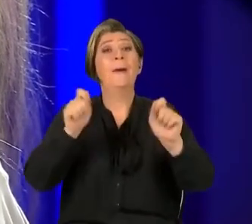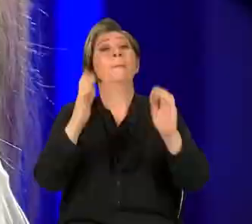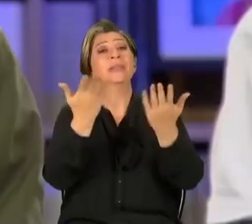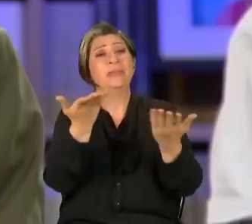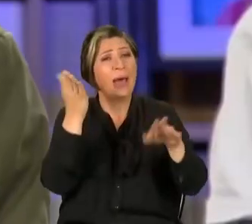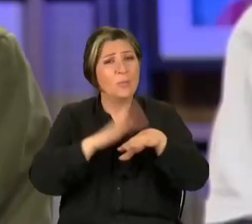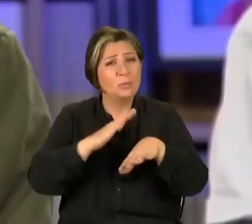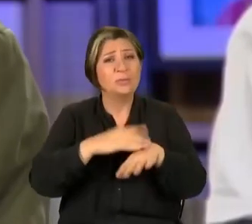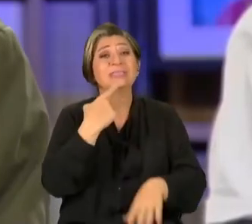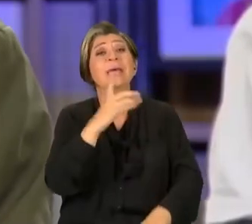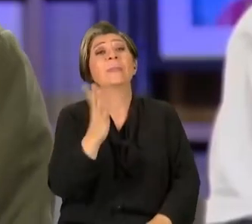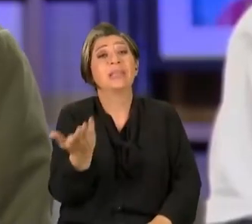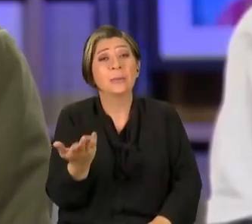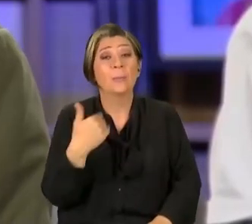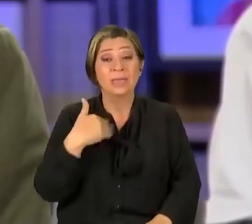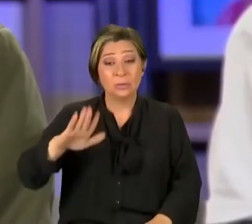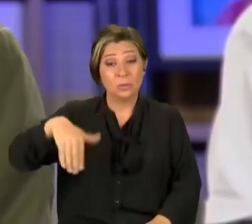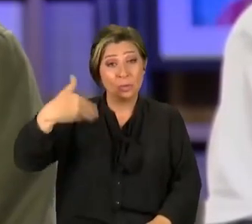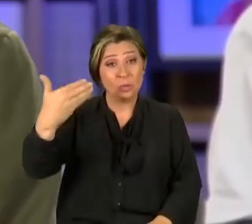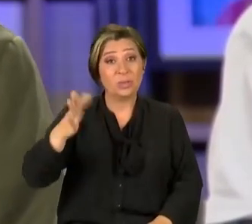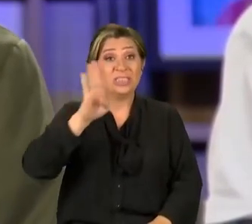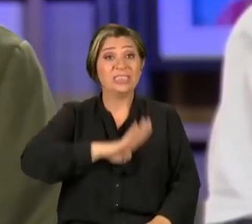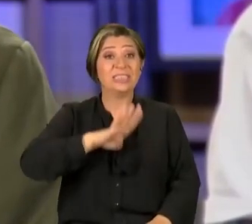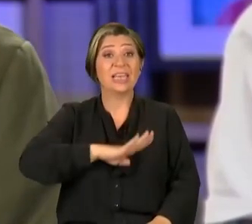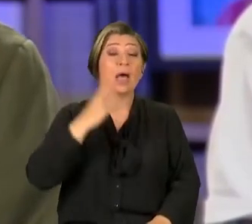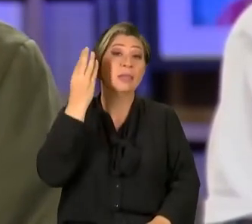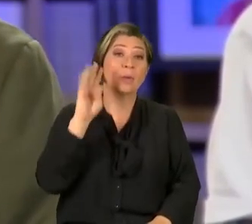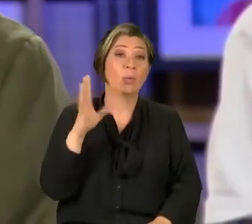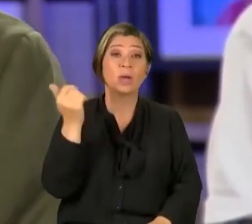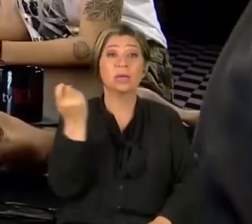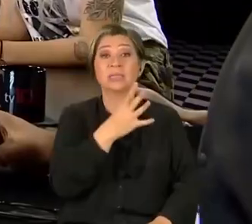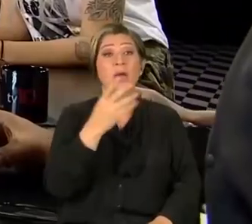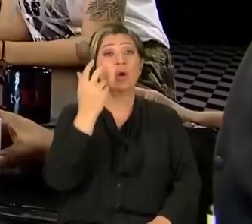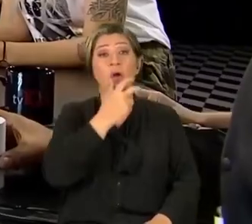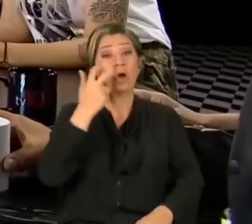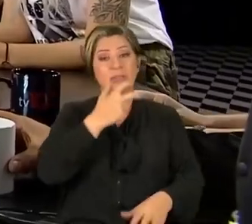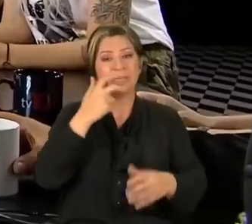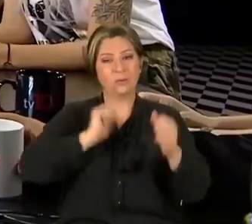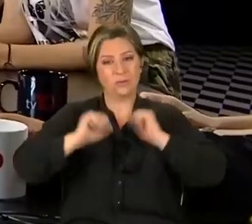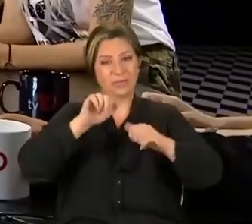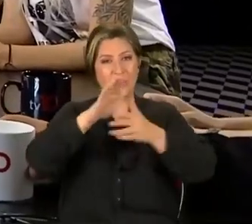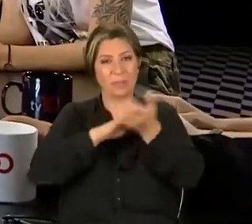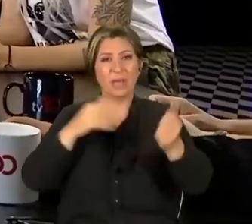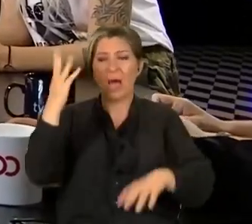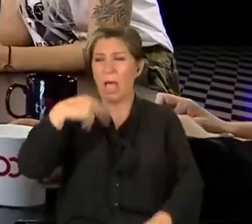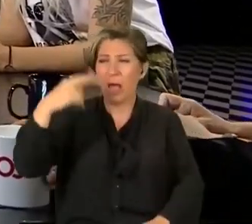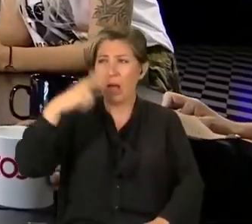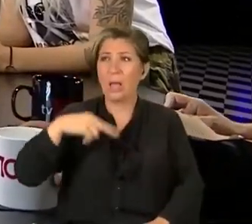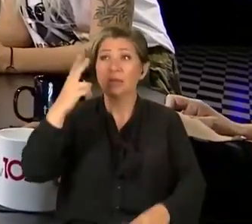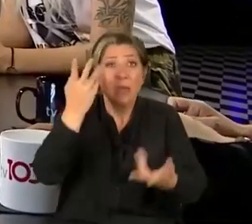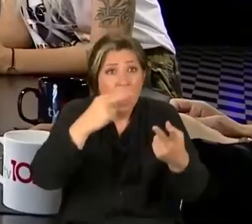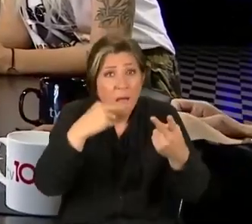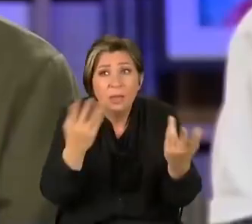yapıyorsun demediler mi? Ben sonraki şikayeti hiç anlayamıyorum. Kaç tane konservatuvar mezunu arkadaşım var, ağlıyorlar. Birader